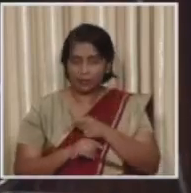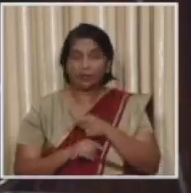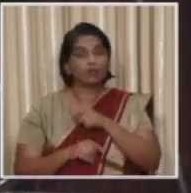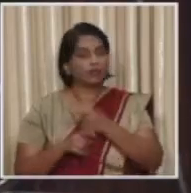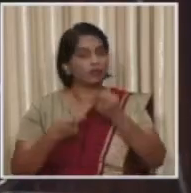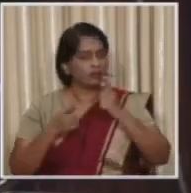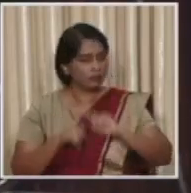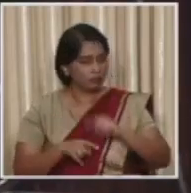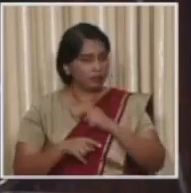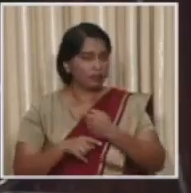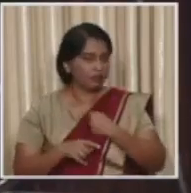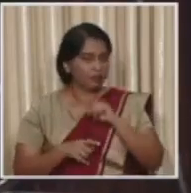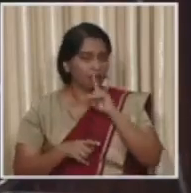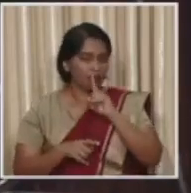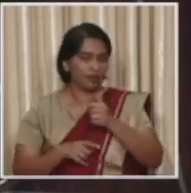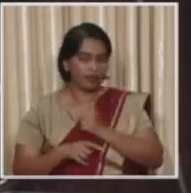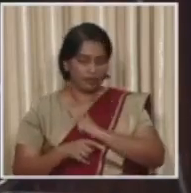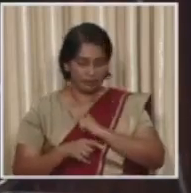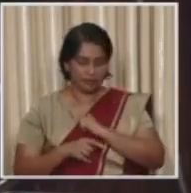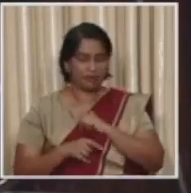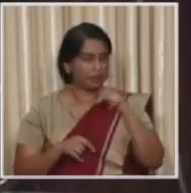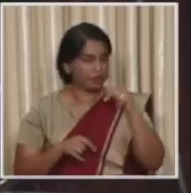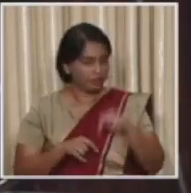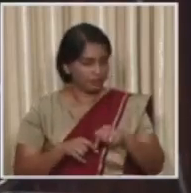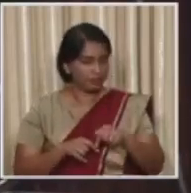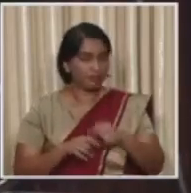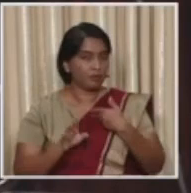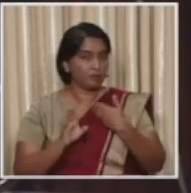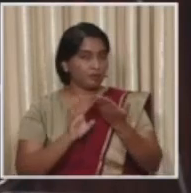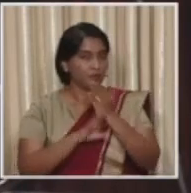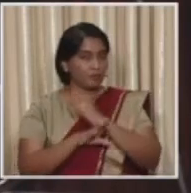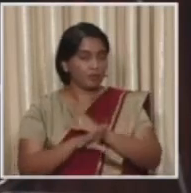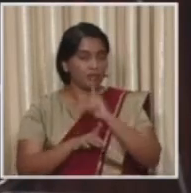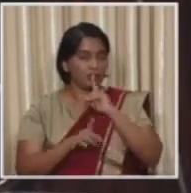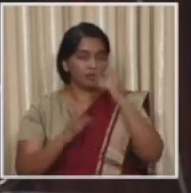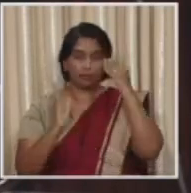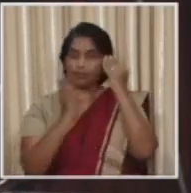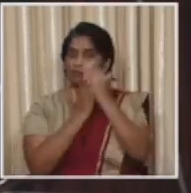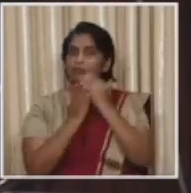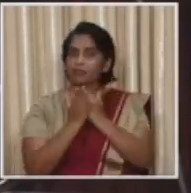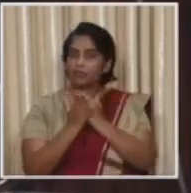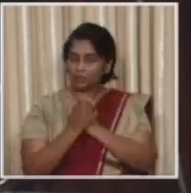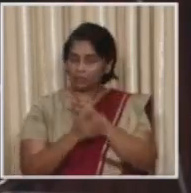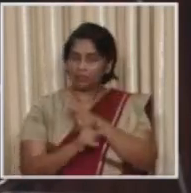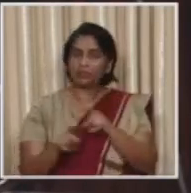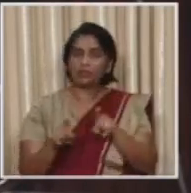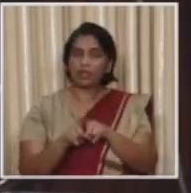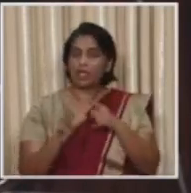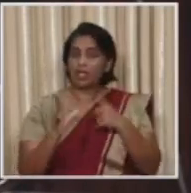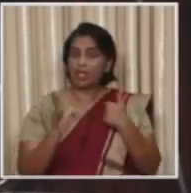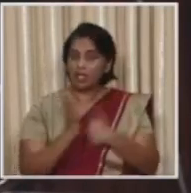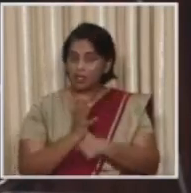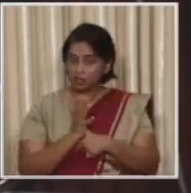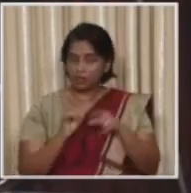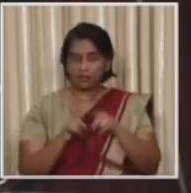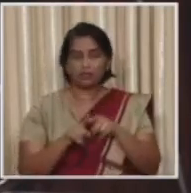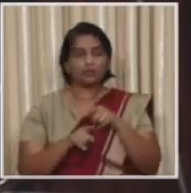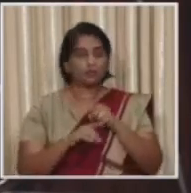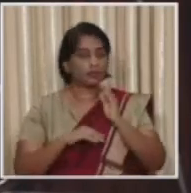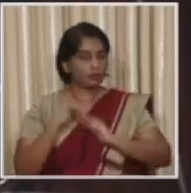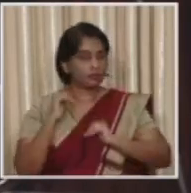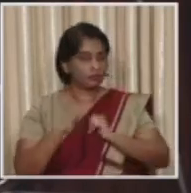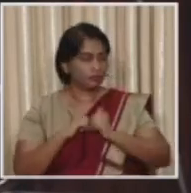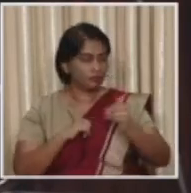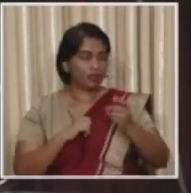ඊළඟට අපි අහන්න කැමති දැන් අර කලින් කාරණයට සම්බන්ධවම මේ පනතනුවම මේ